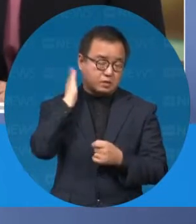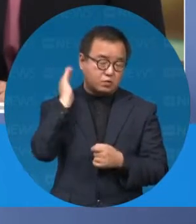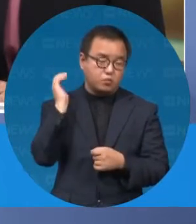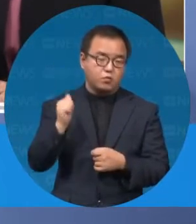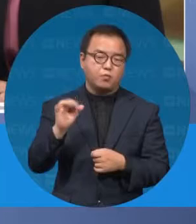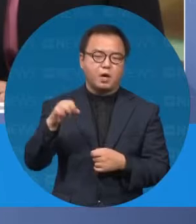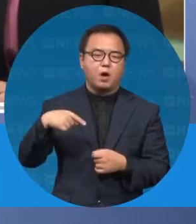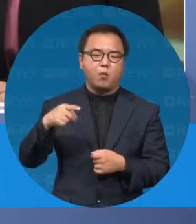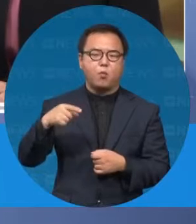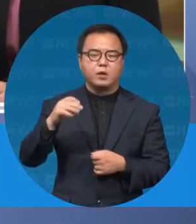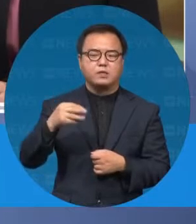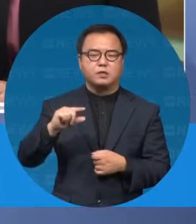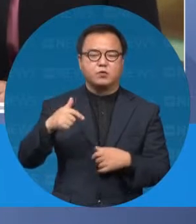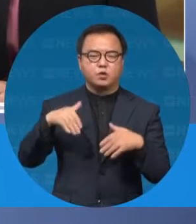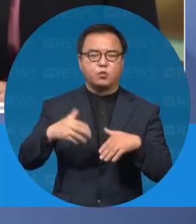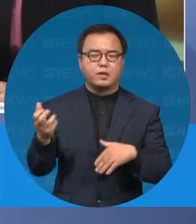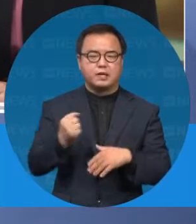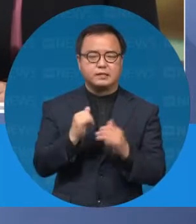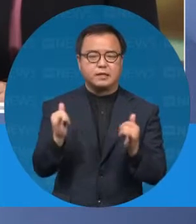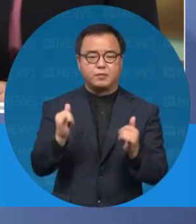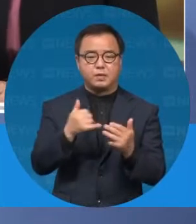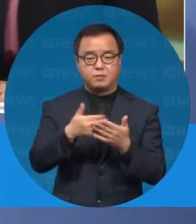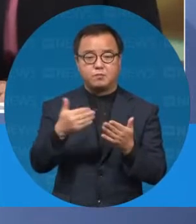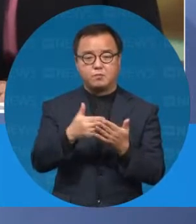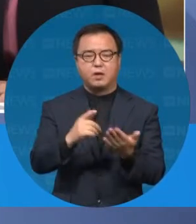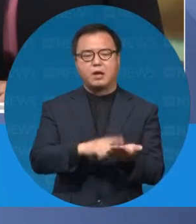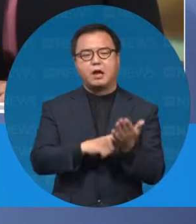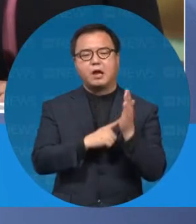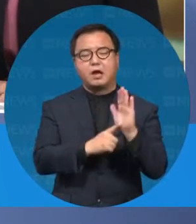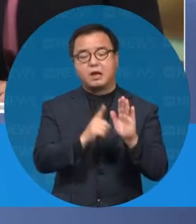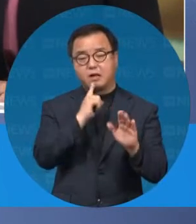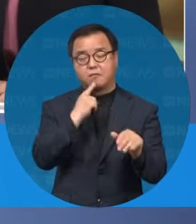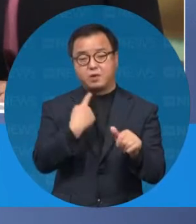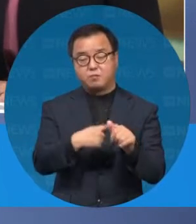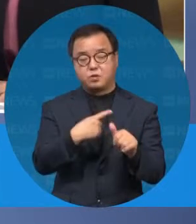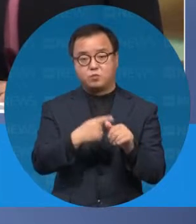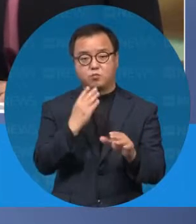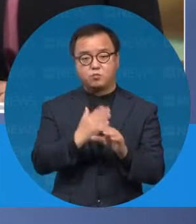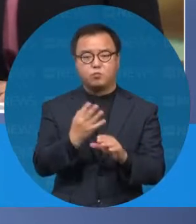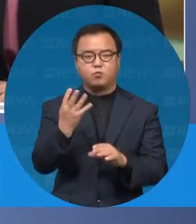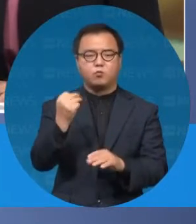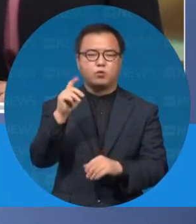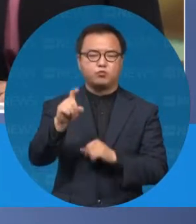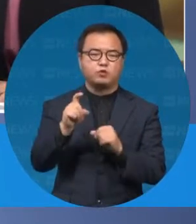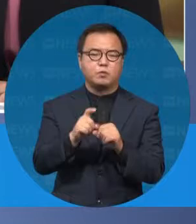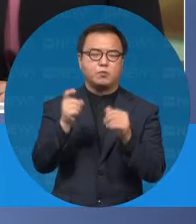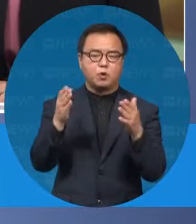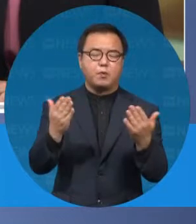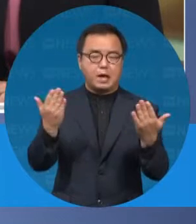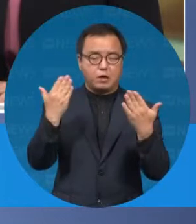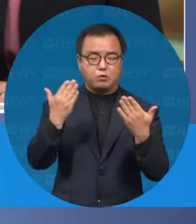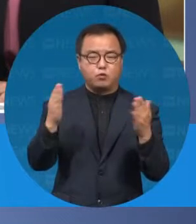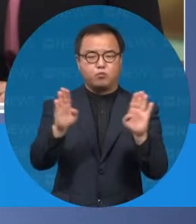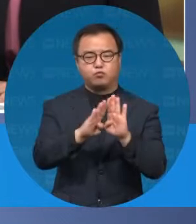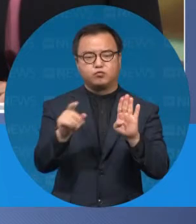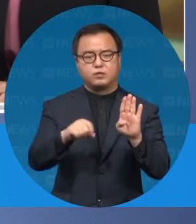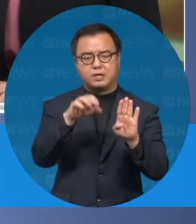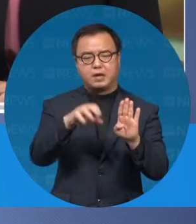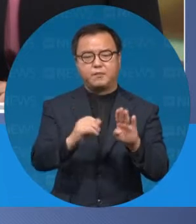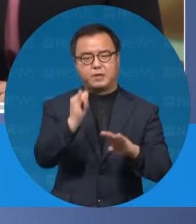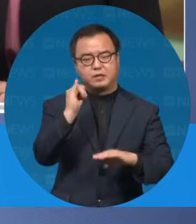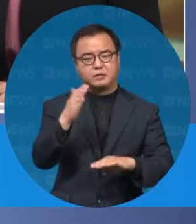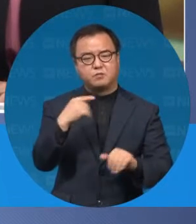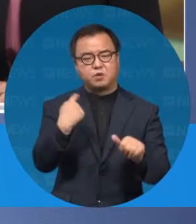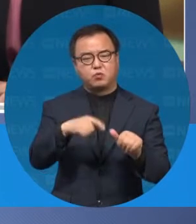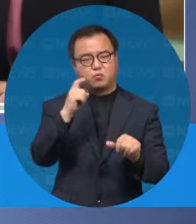적나라하게 드러냈다는 평가를 받고 있는데요 수십 년째 학교 입구를 집에 했지만 교육상 좋지 않다 는